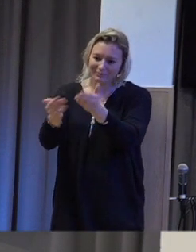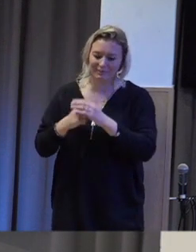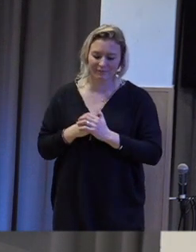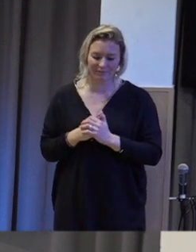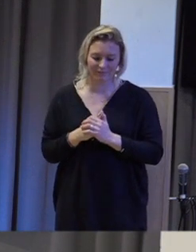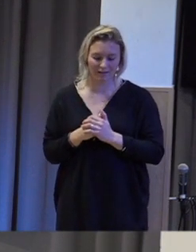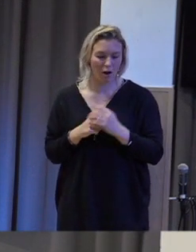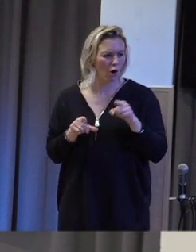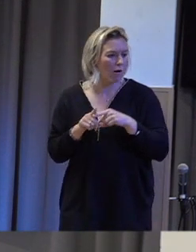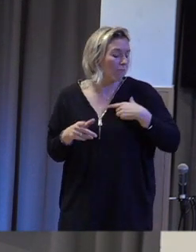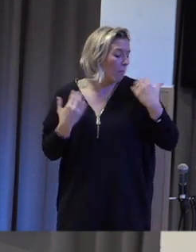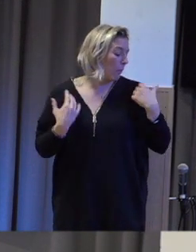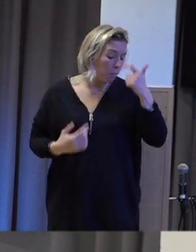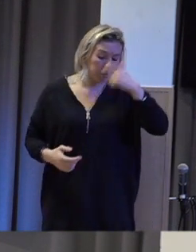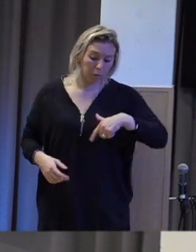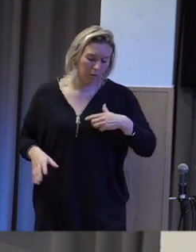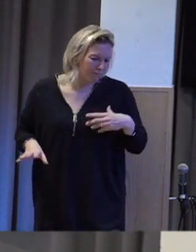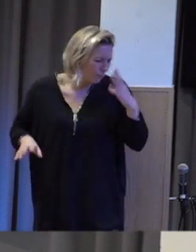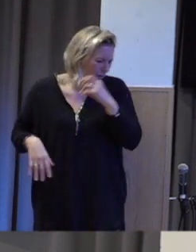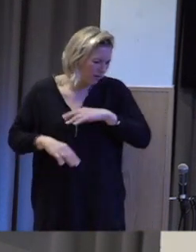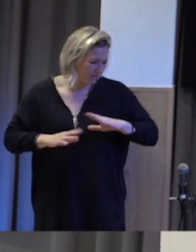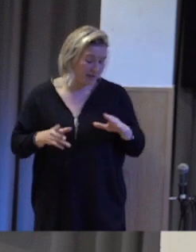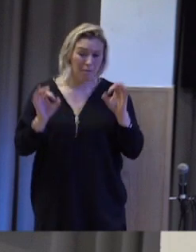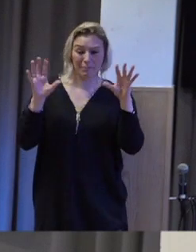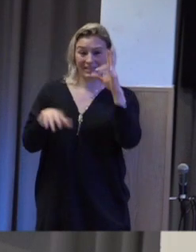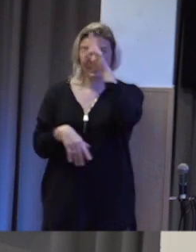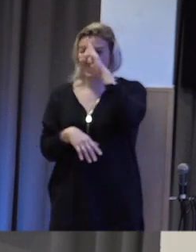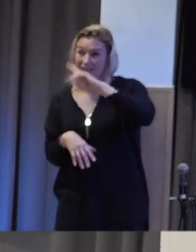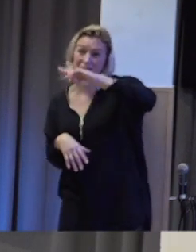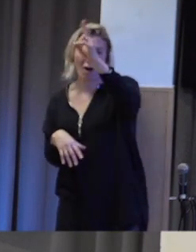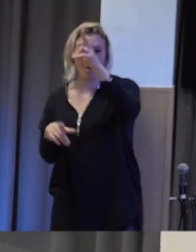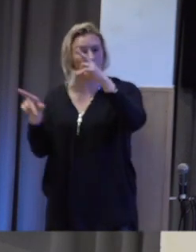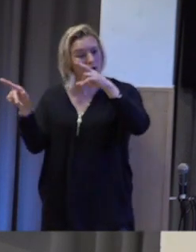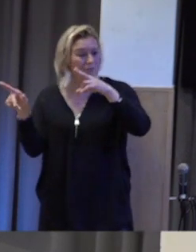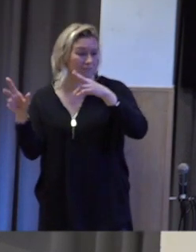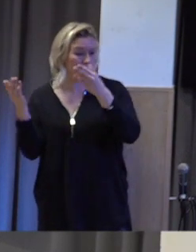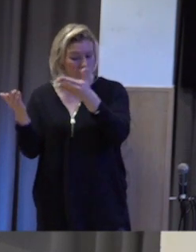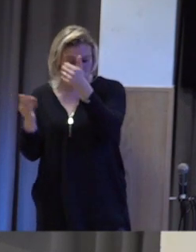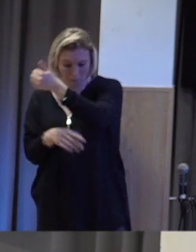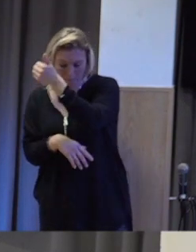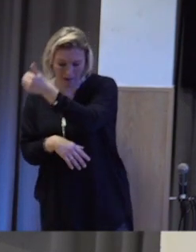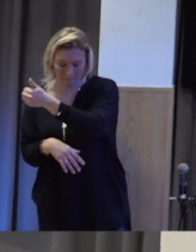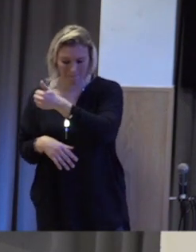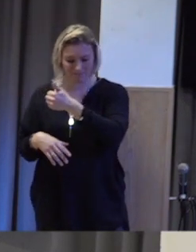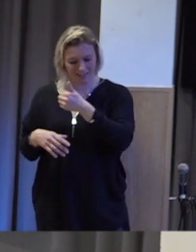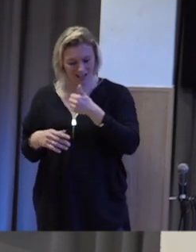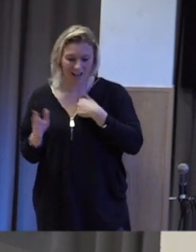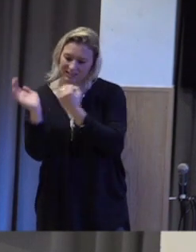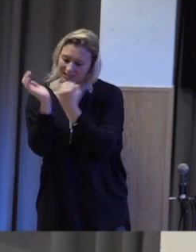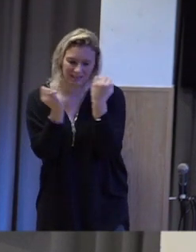s'est oublié. De même que le Seigneur s'est oublié, puisque c'est pour nous qu'il a subi tous ces